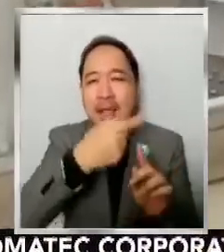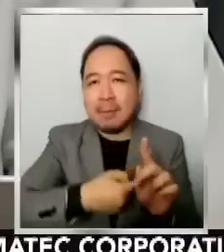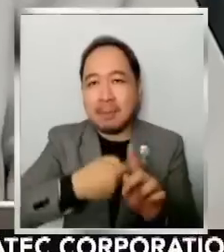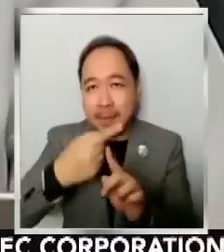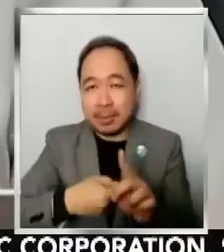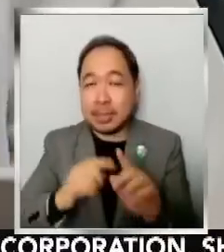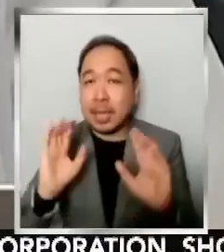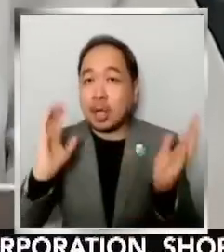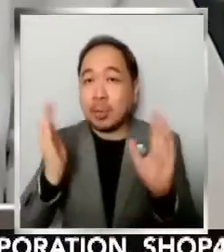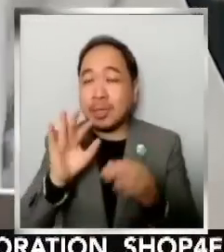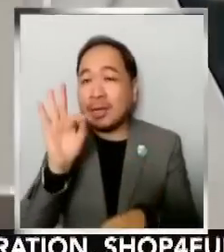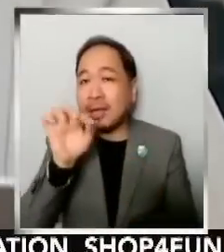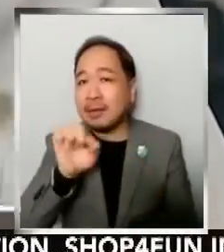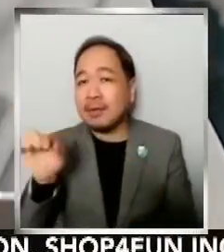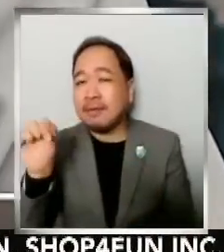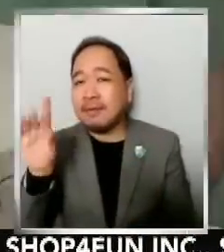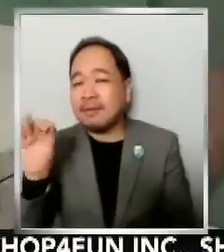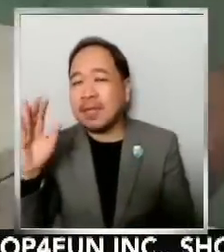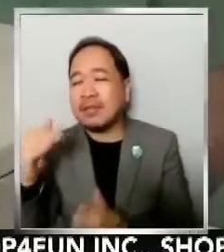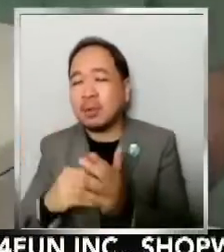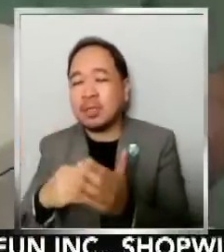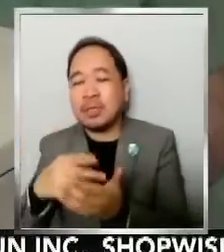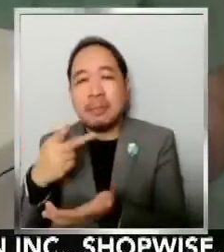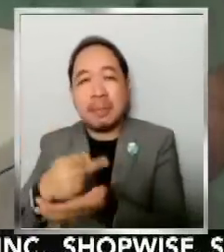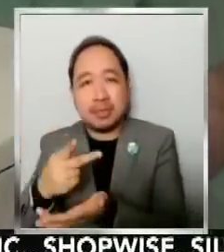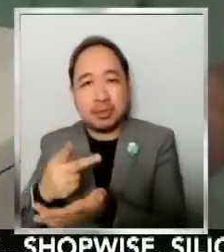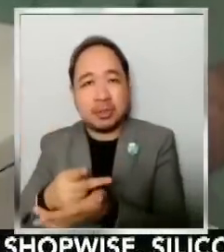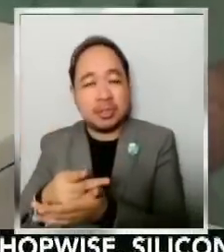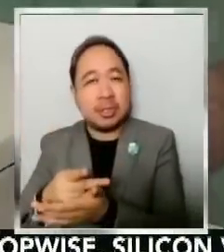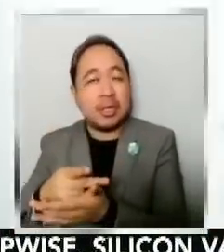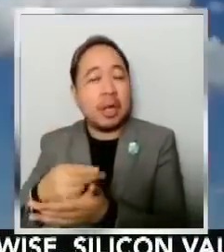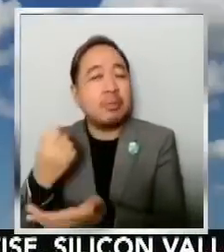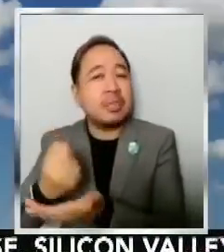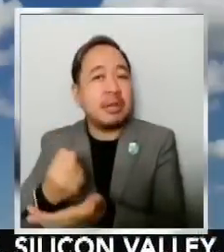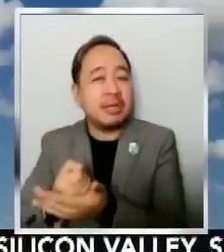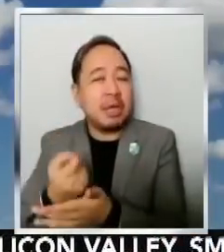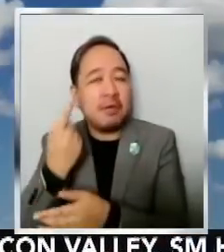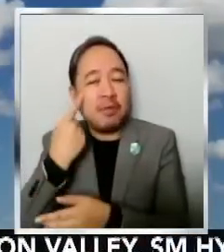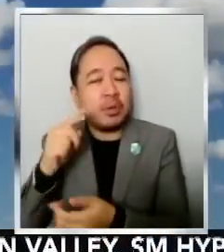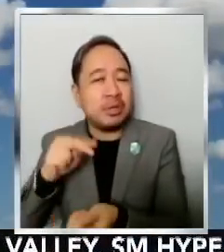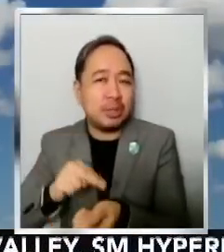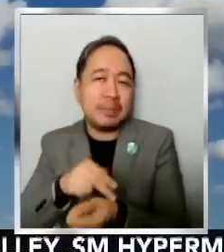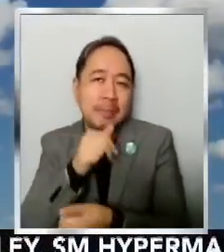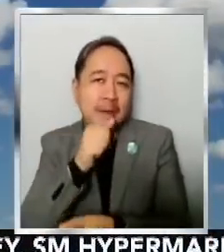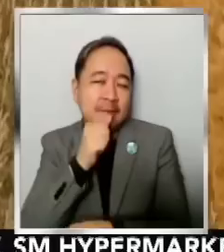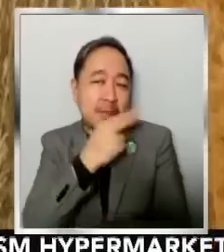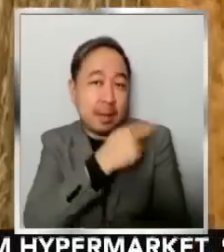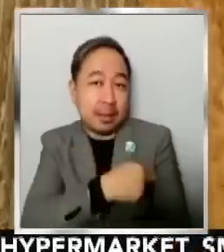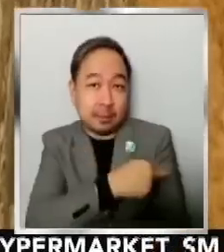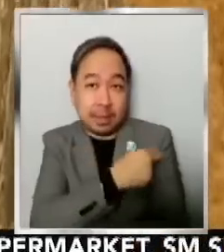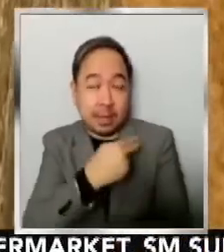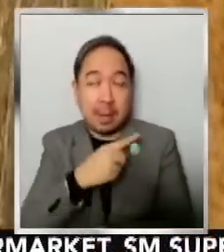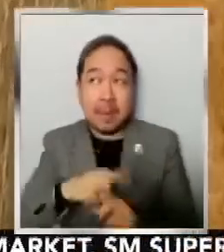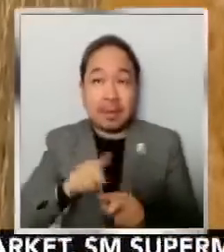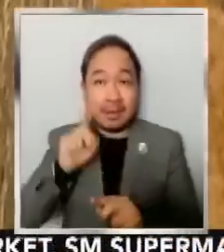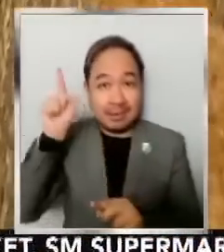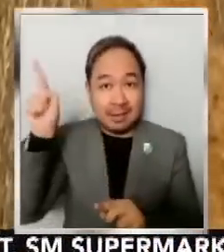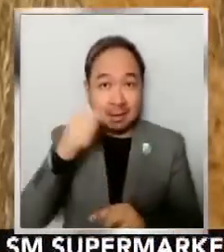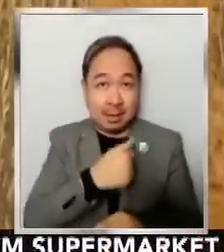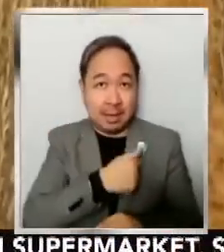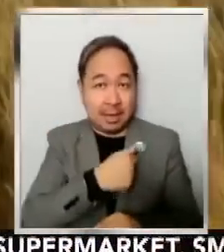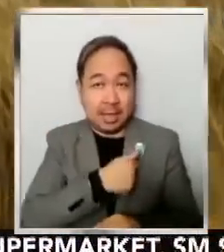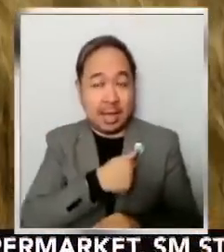9 to 15,000 pesos na nakukuha ng nasa private hospitals. Pero sa Canada, ang paunang sahod